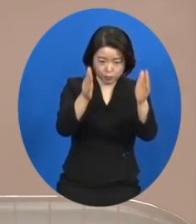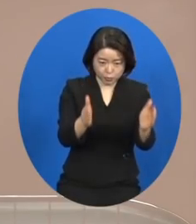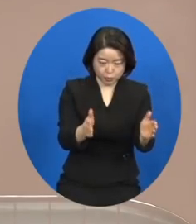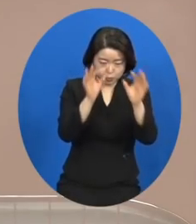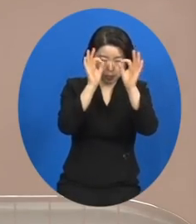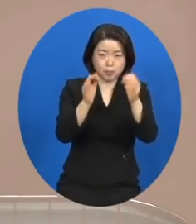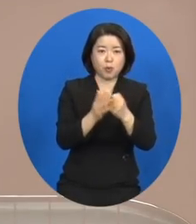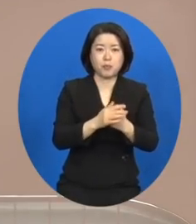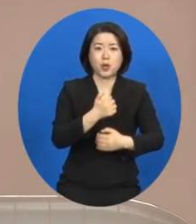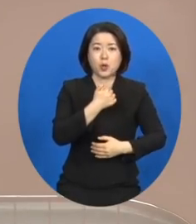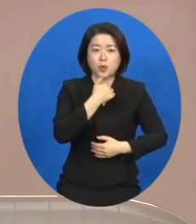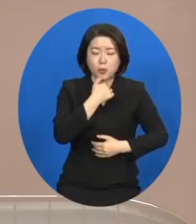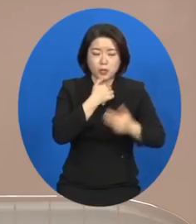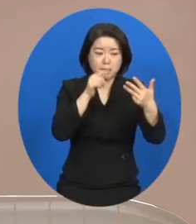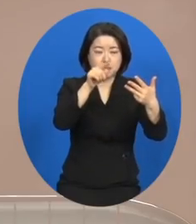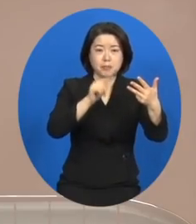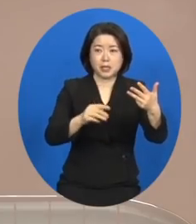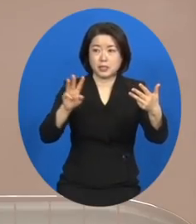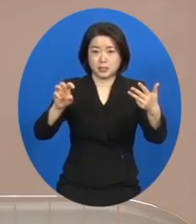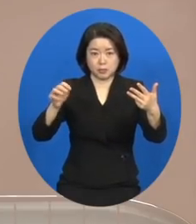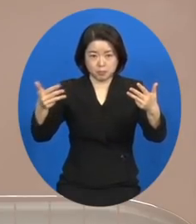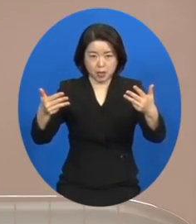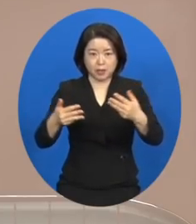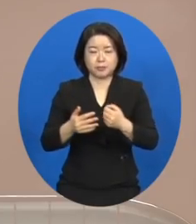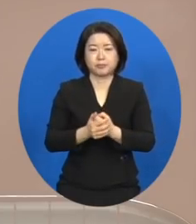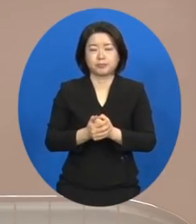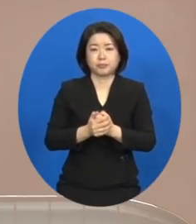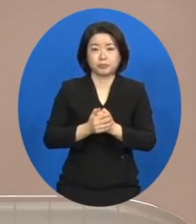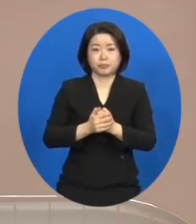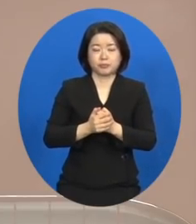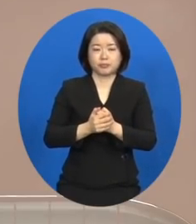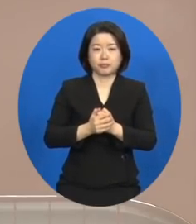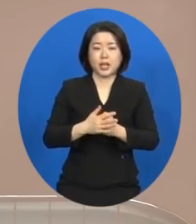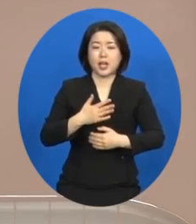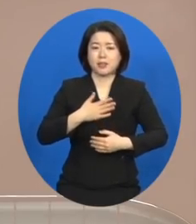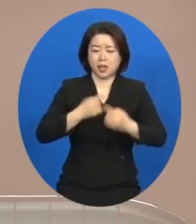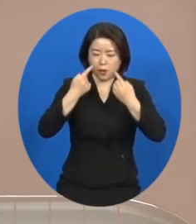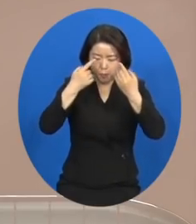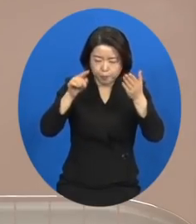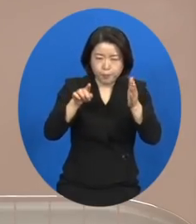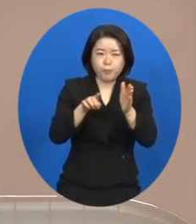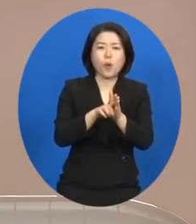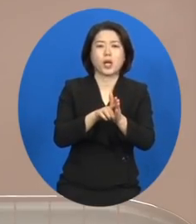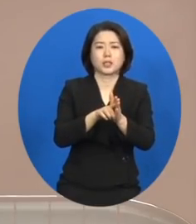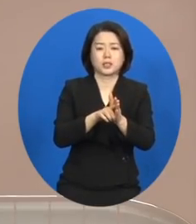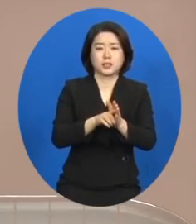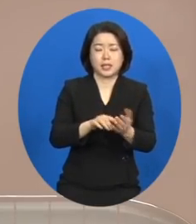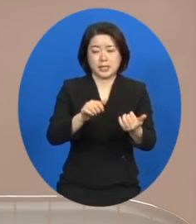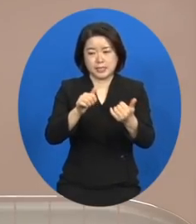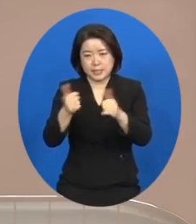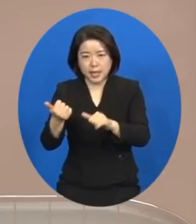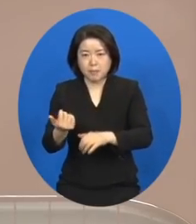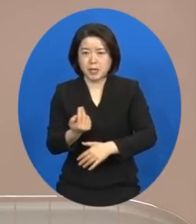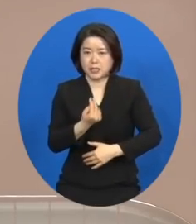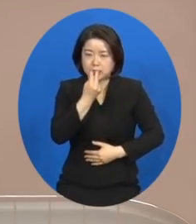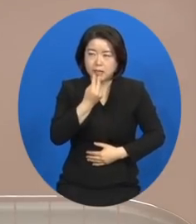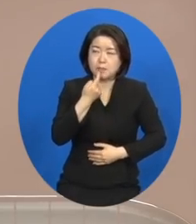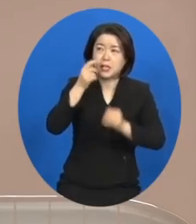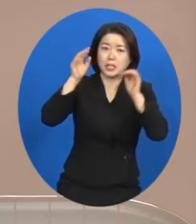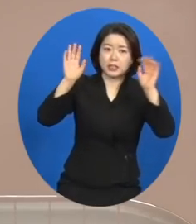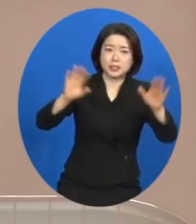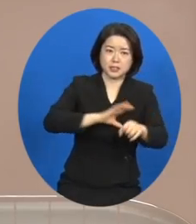8장 38절에서 39절 계획 한글판으로 제가 읽어보겠습니다. 내가 확신하노니 사망이나 생명이나